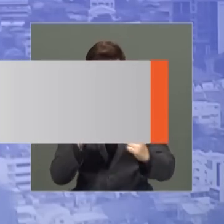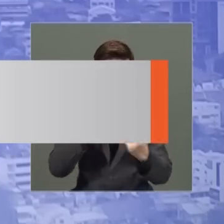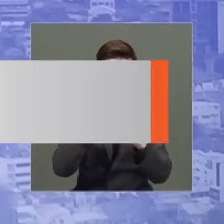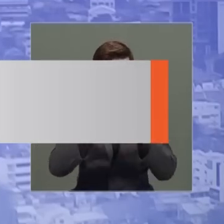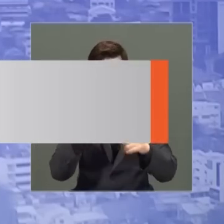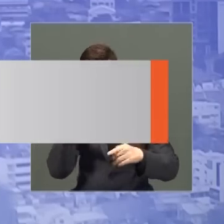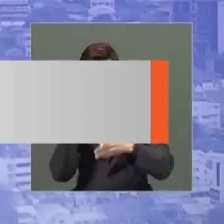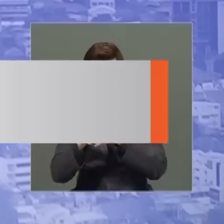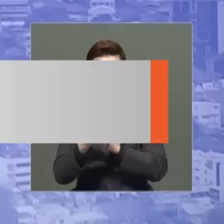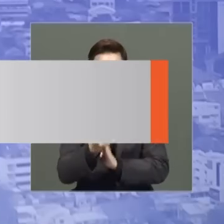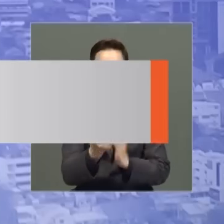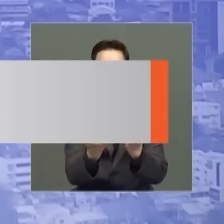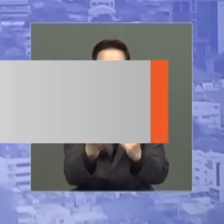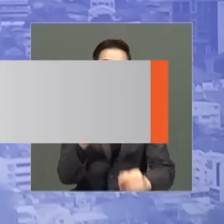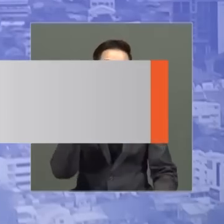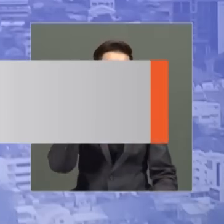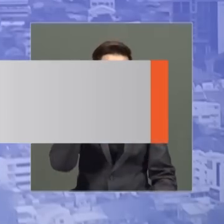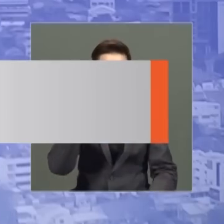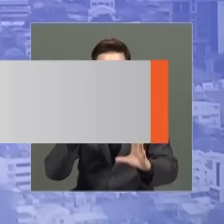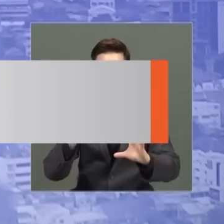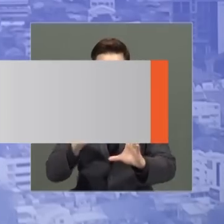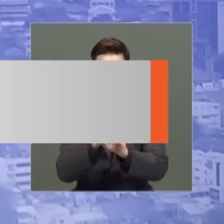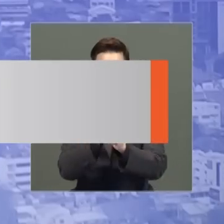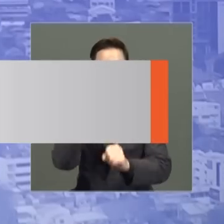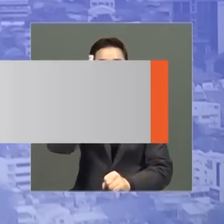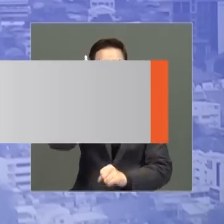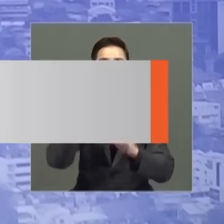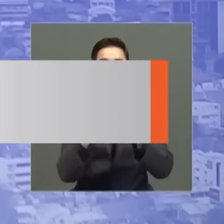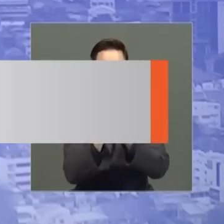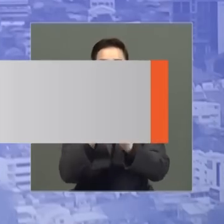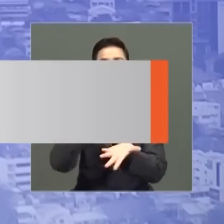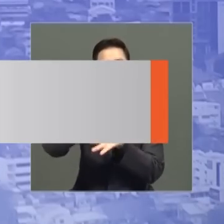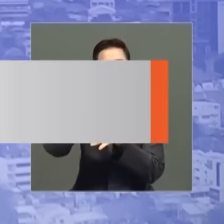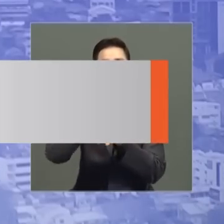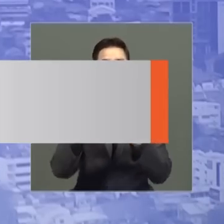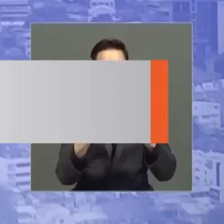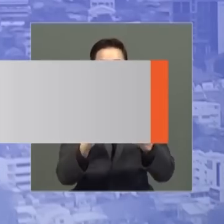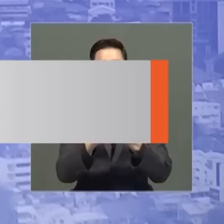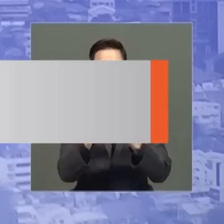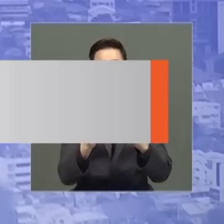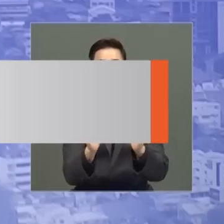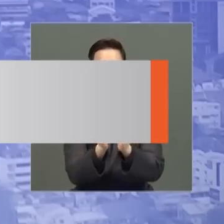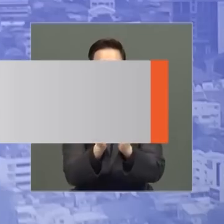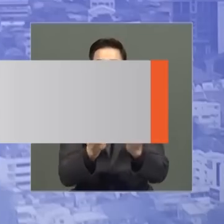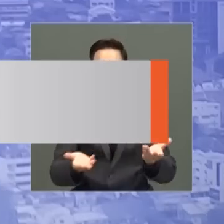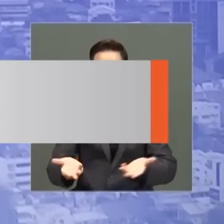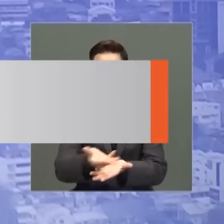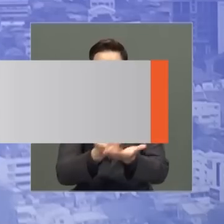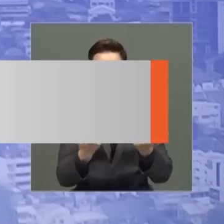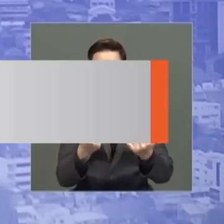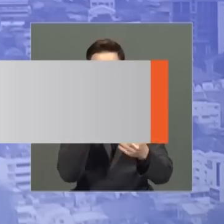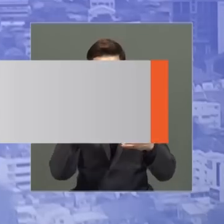อยากให้รอฟังการรายงานผลสรุปการประชุมพรุ่งนี้อีกครั้งหนึ่งอย่างไรก็ตามในที่ประชุมก็พูดถึง